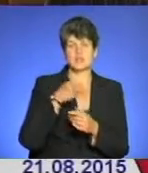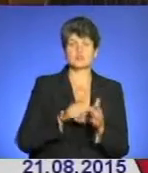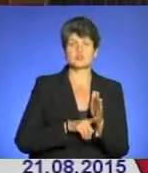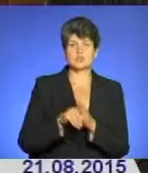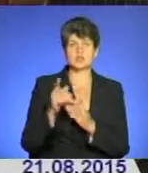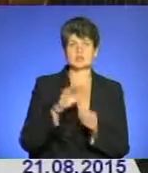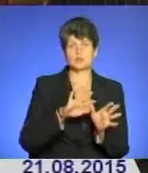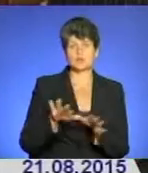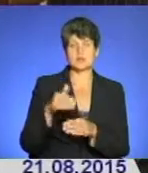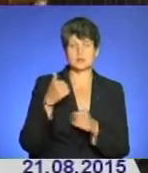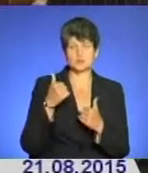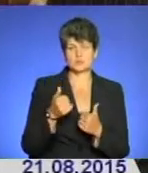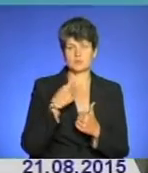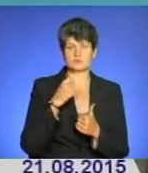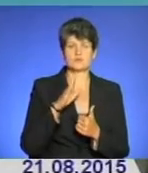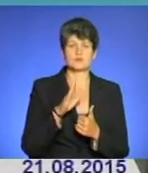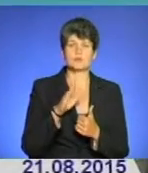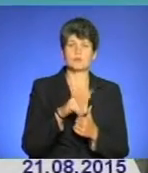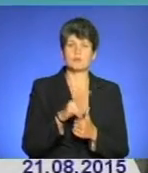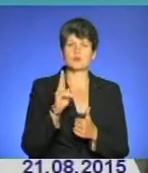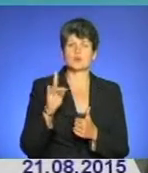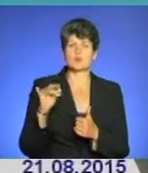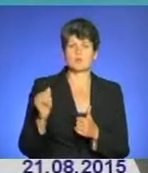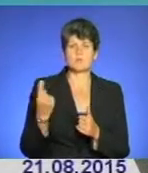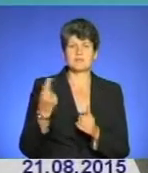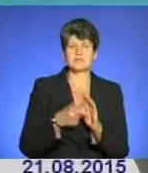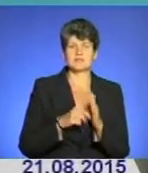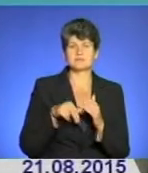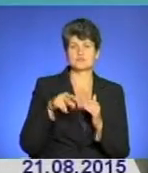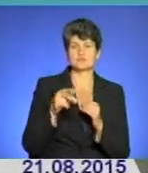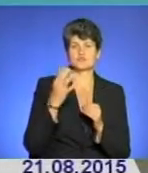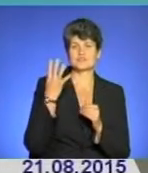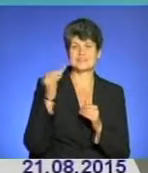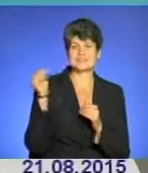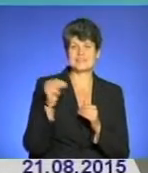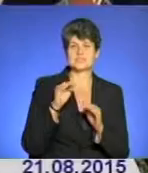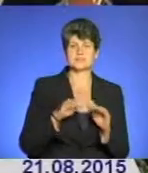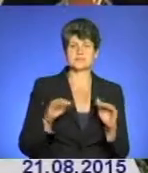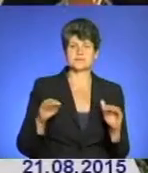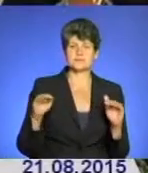пройде добре, сподівається Любомир Крупа. Цьогоріч у перший клас підуть близько 4 тисячі дошкільнят.